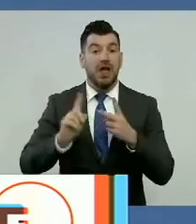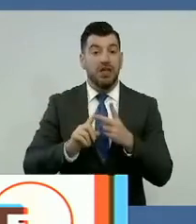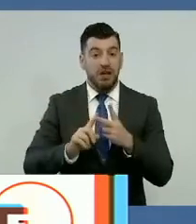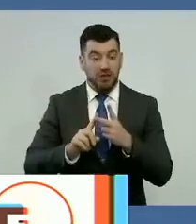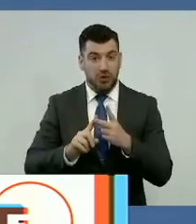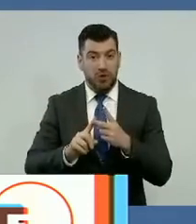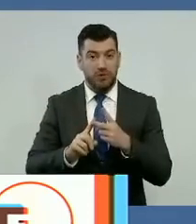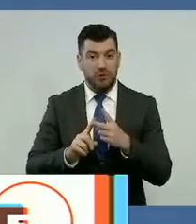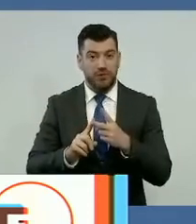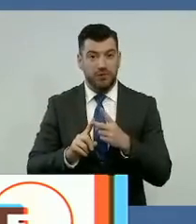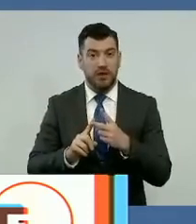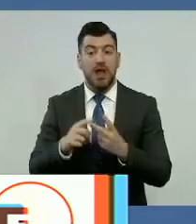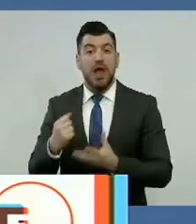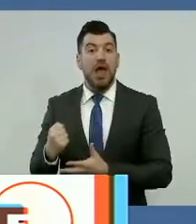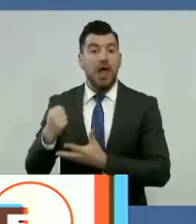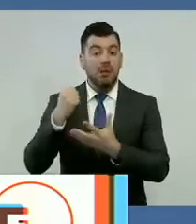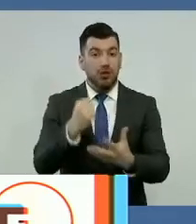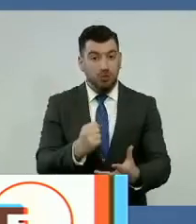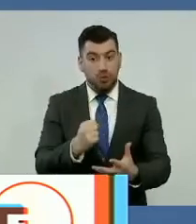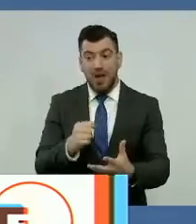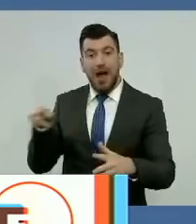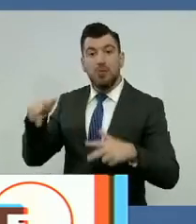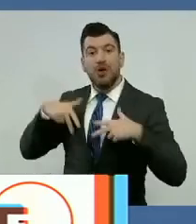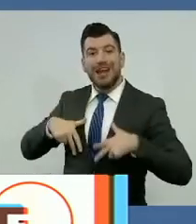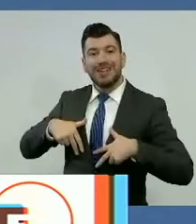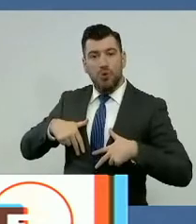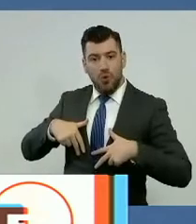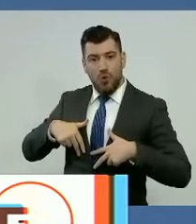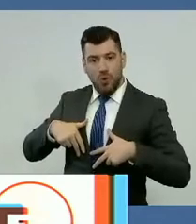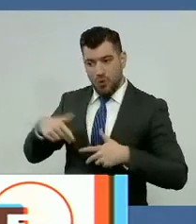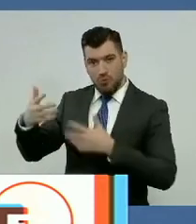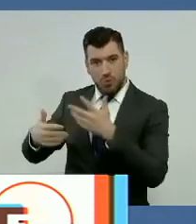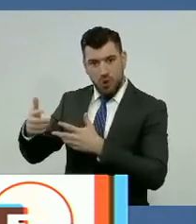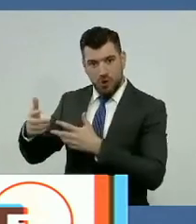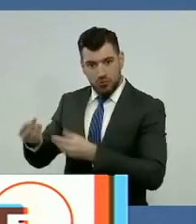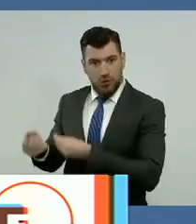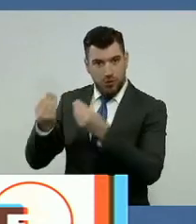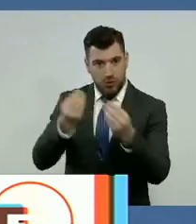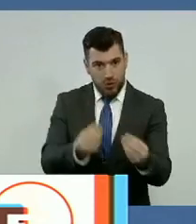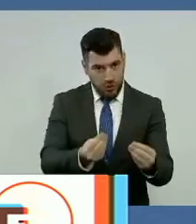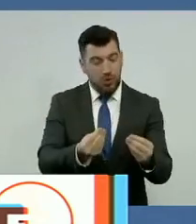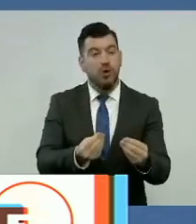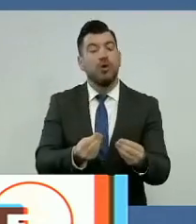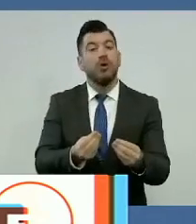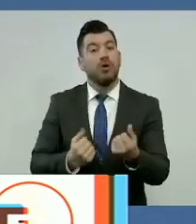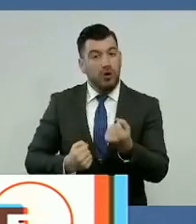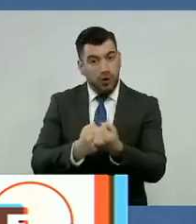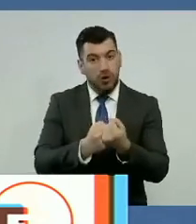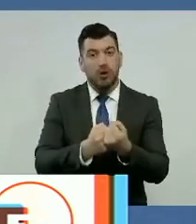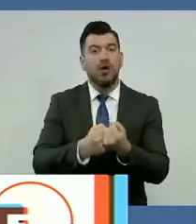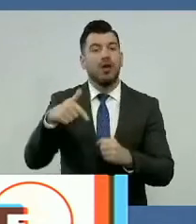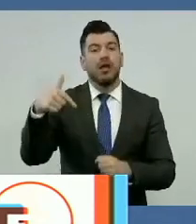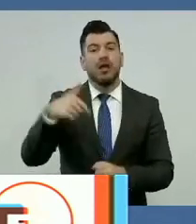πηγή από τον κρατικό προϋπολογισμό η τιμή πώλησης του πετρελαίου κίνησης, τον ντίζελ δηλαδή, για τον